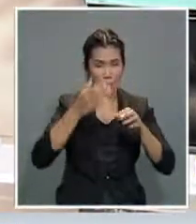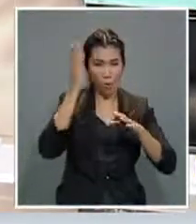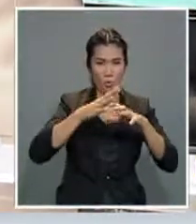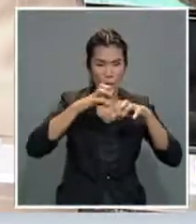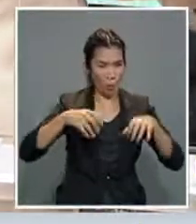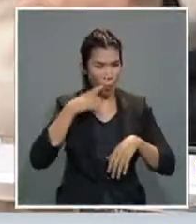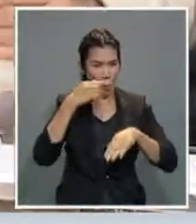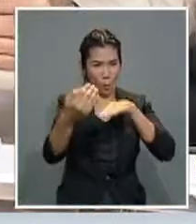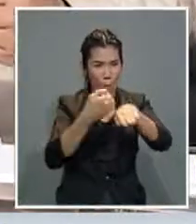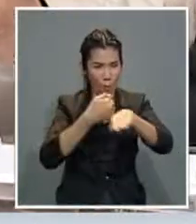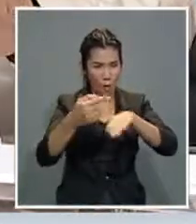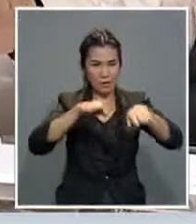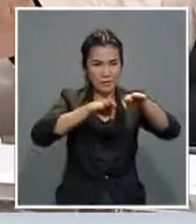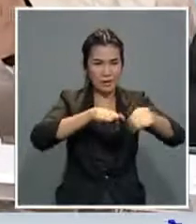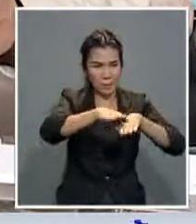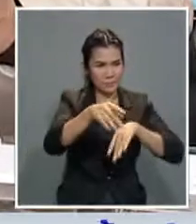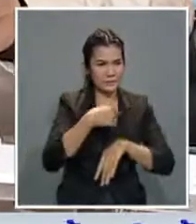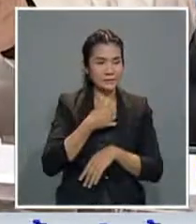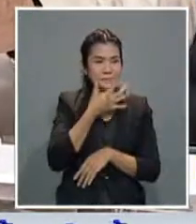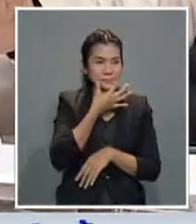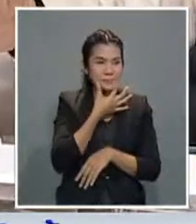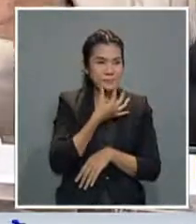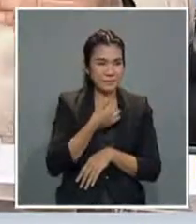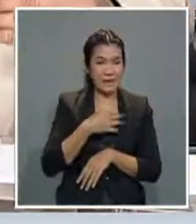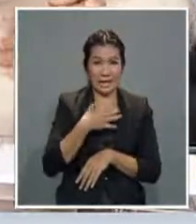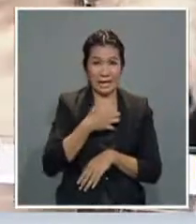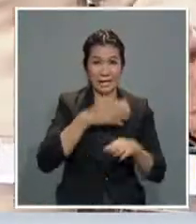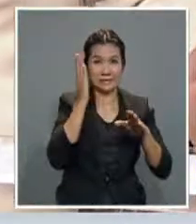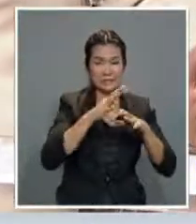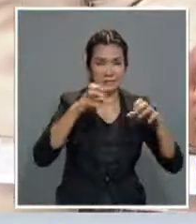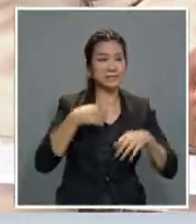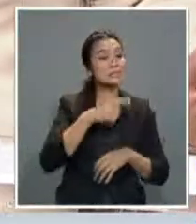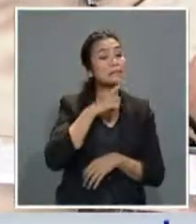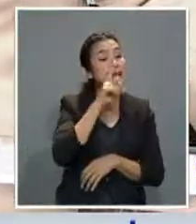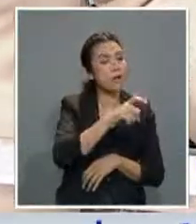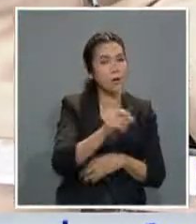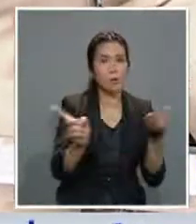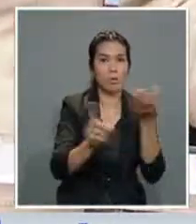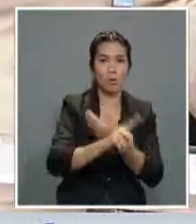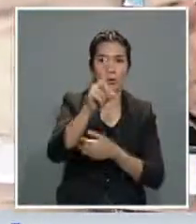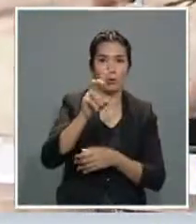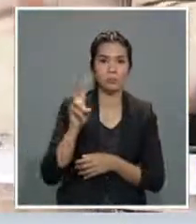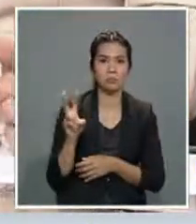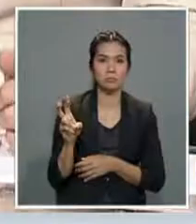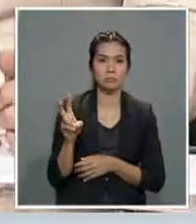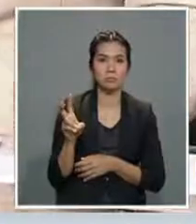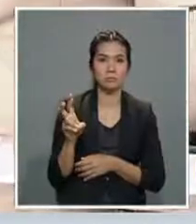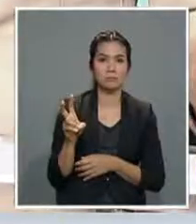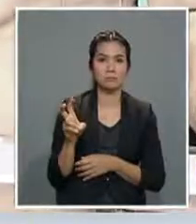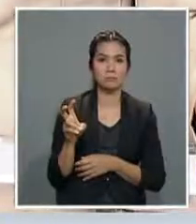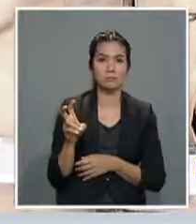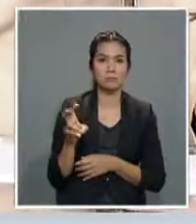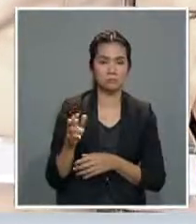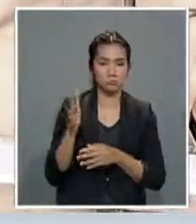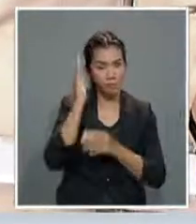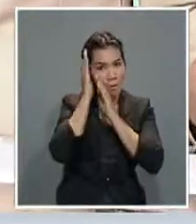นนะเราก็เปรี้ยวปากอยากกินทุเรียนนะลงไปถามร้านแรกกิโลละ200 หมอนทองนะ หม